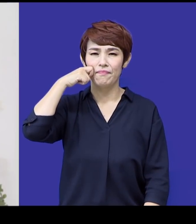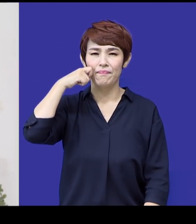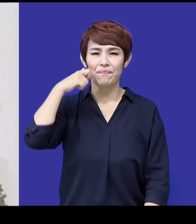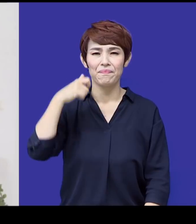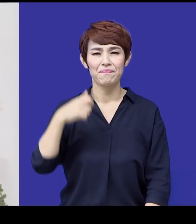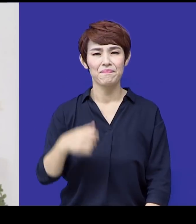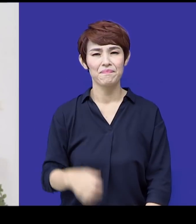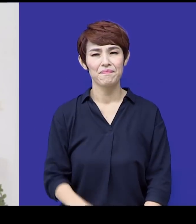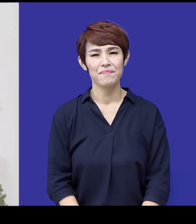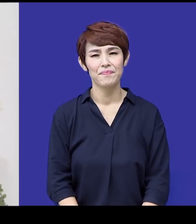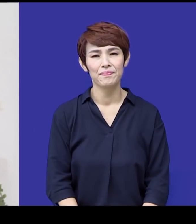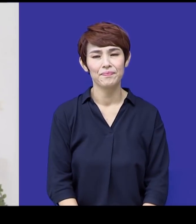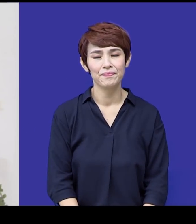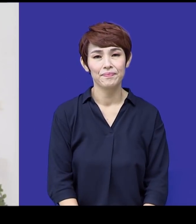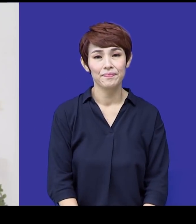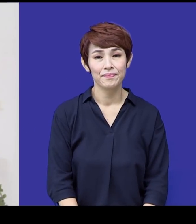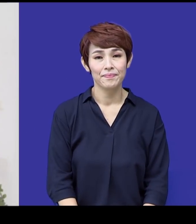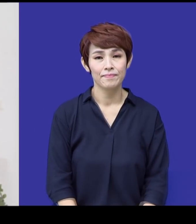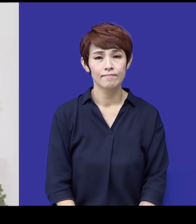그러면서 이제